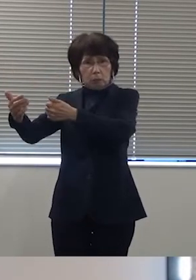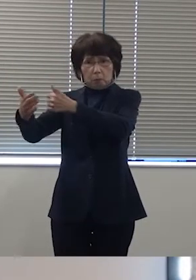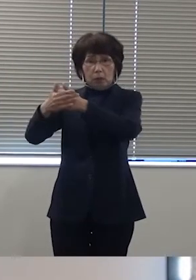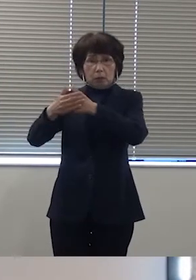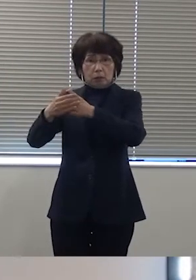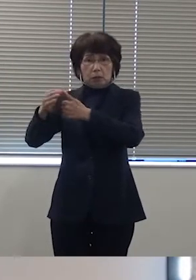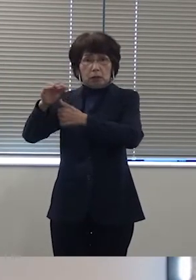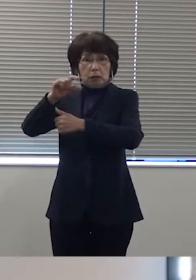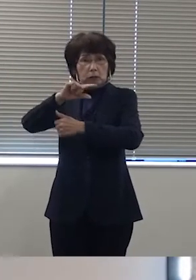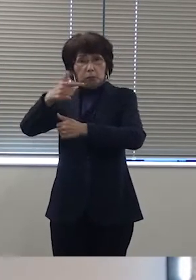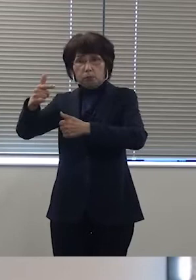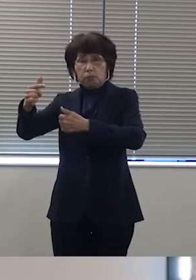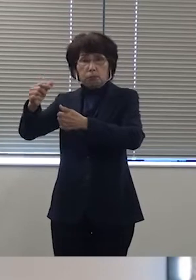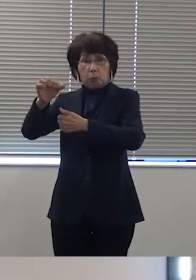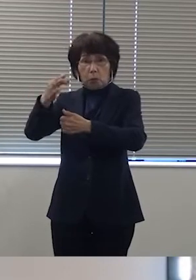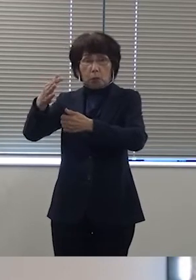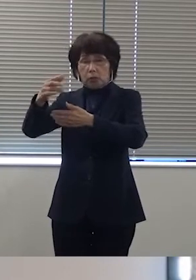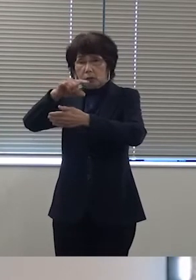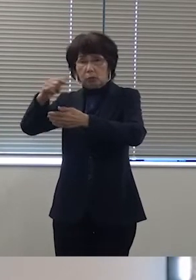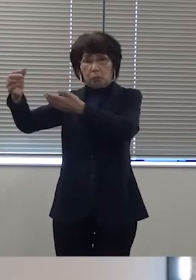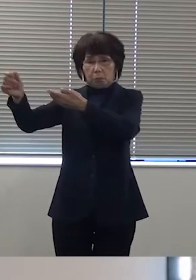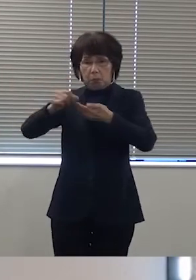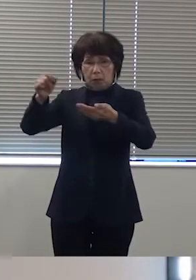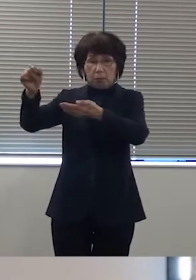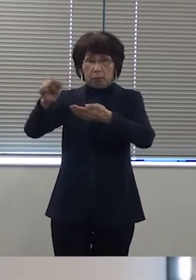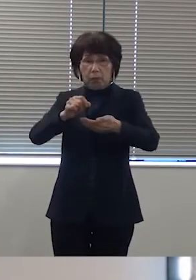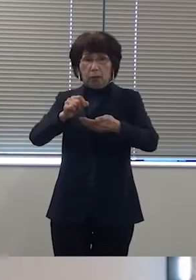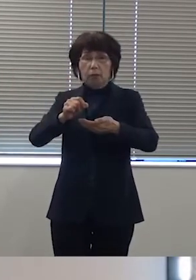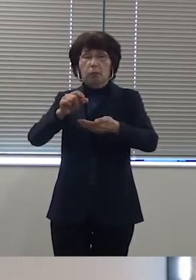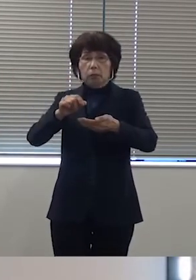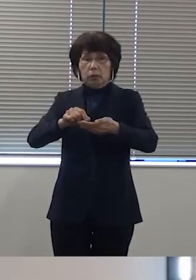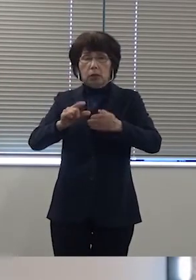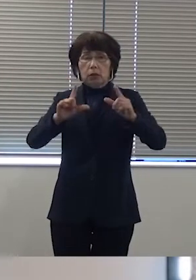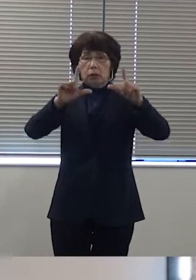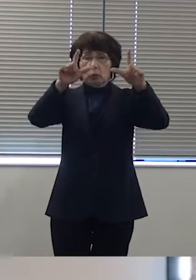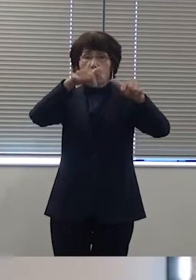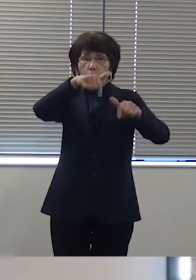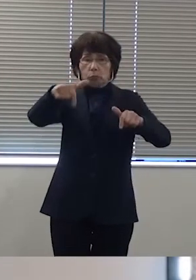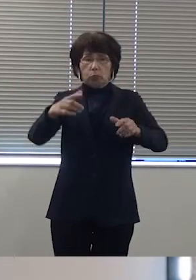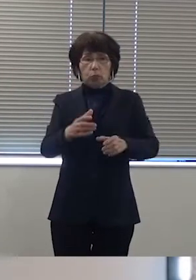運動場の中にあるドームの中に入れるので広さが十分にあるんですけど、